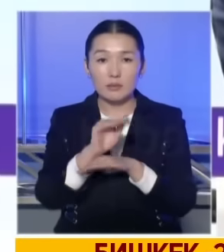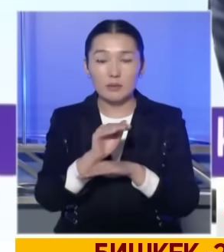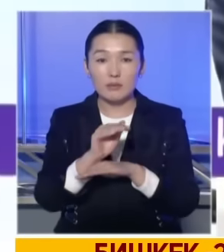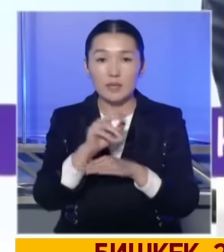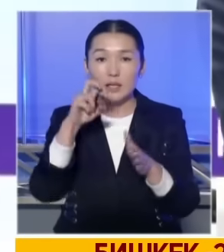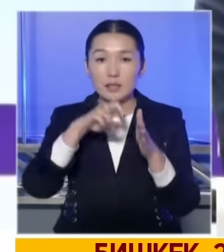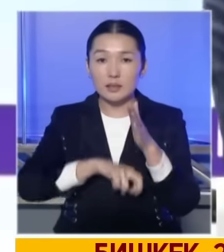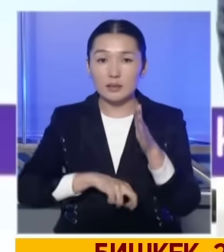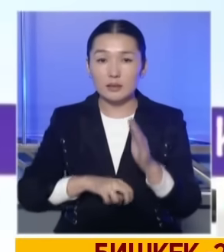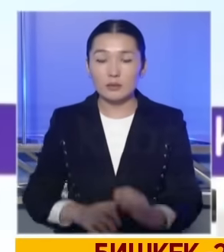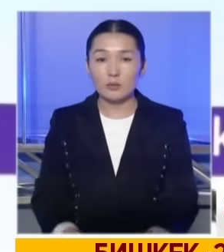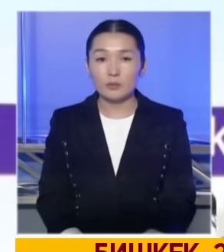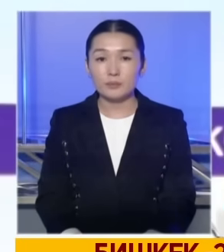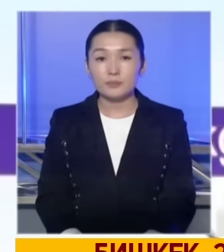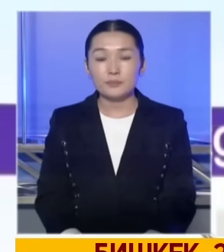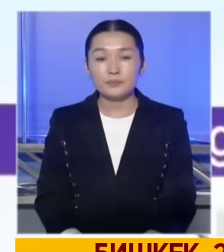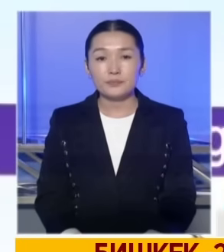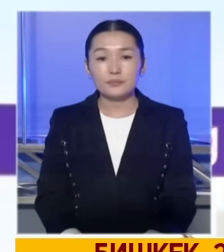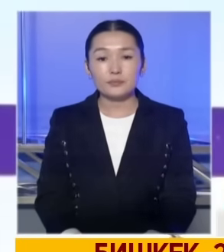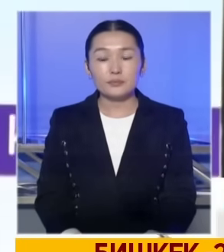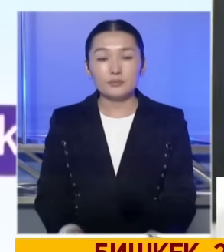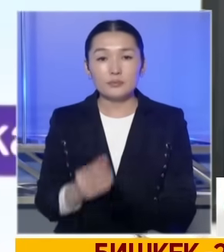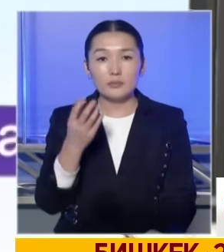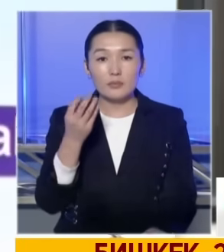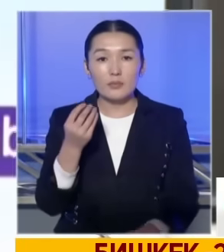бизде салык болуп кирилет. Ошол эле учурда мындан